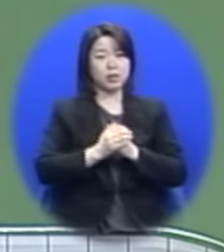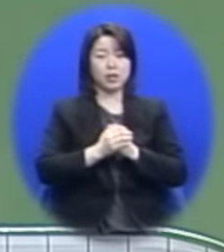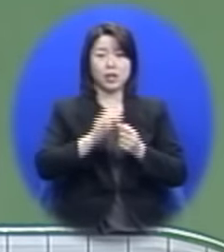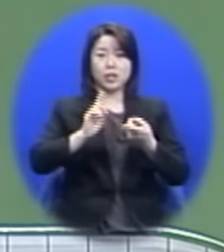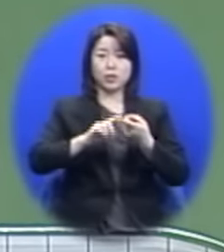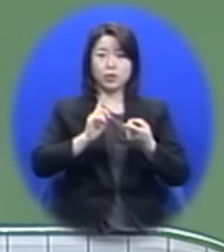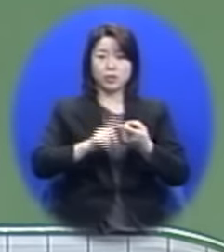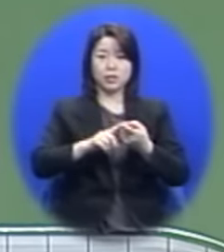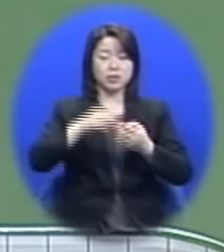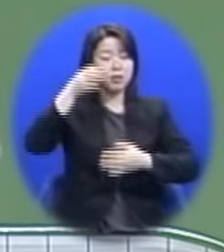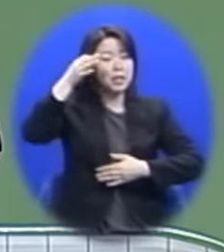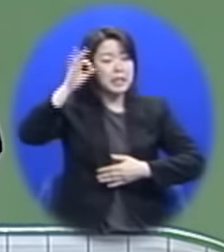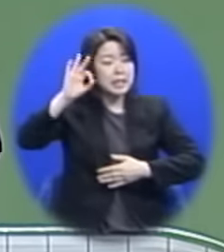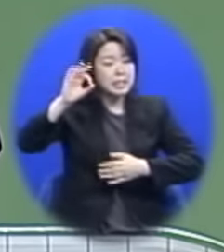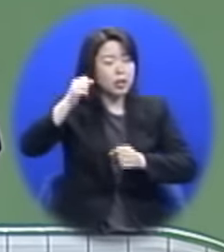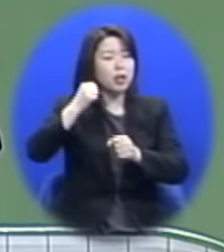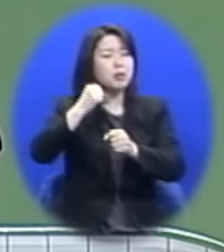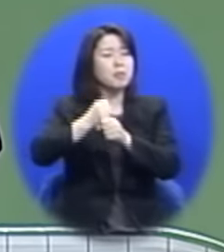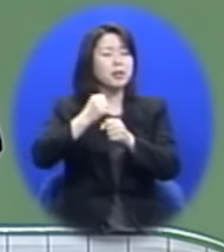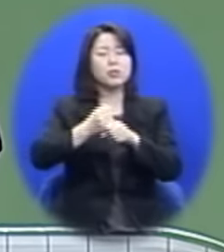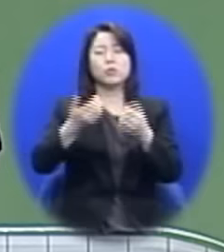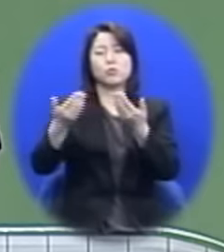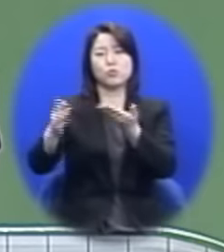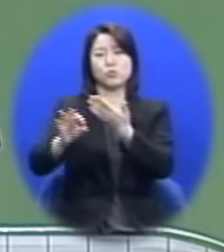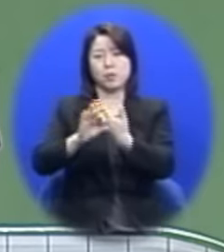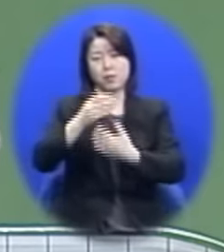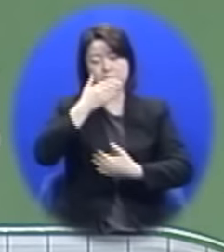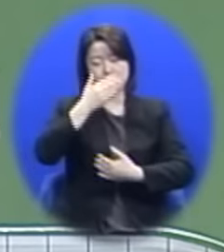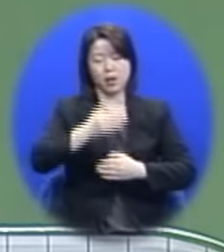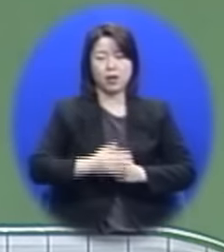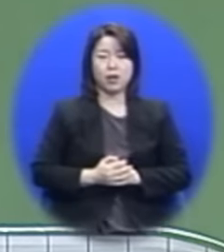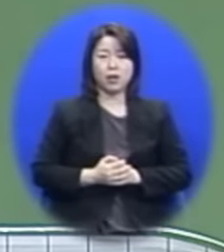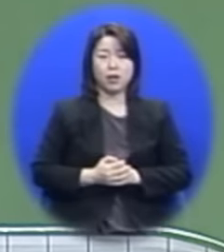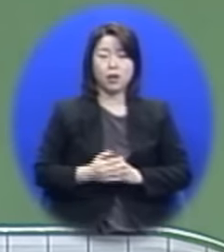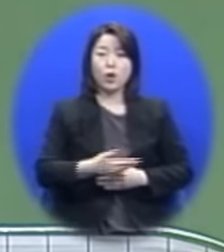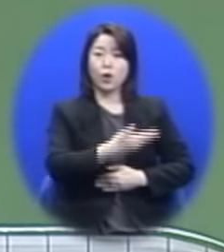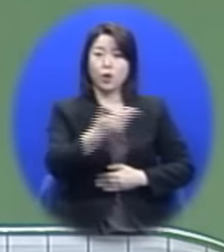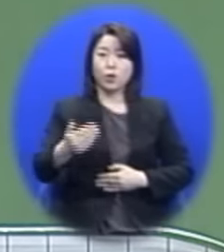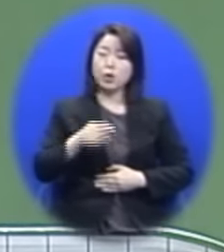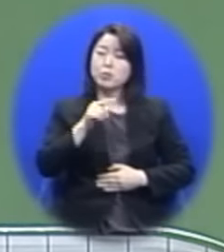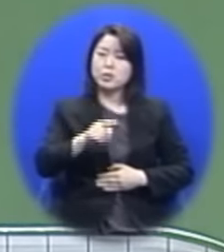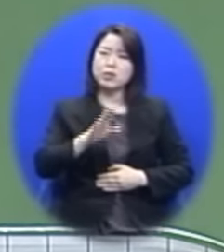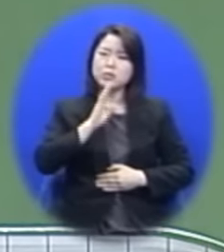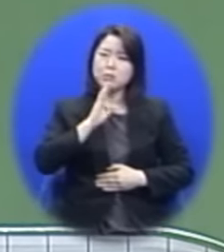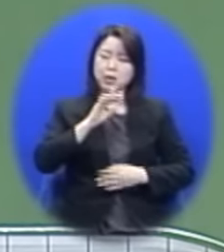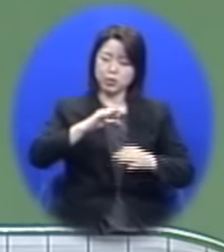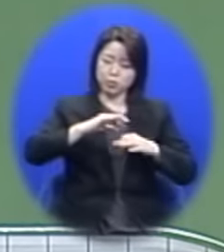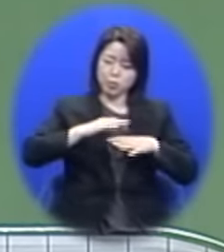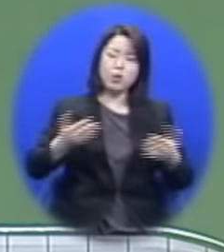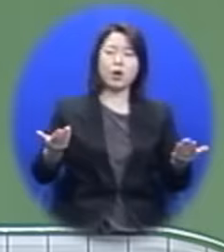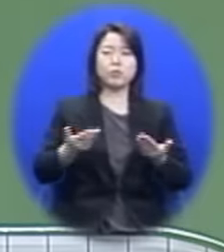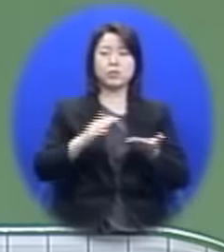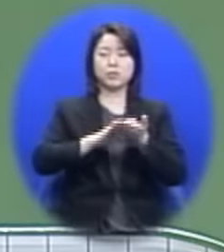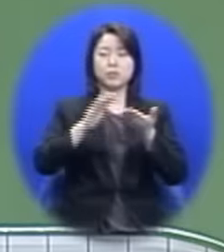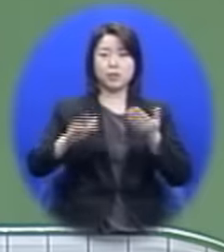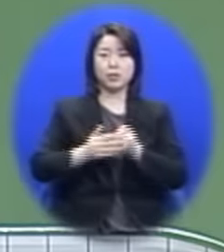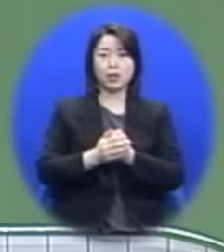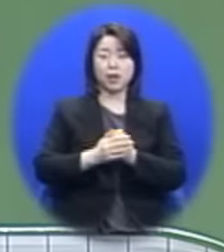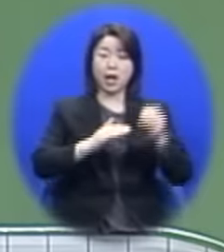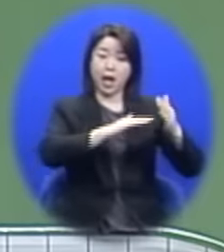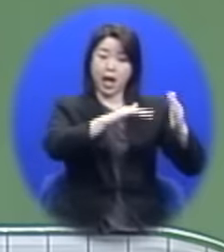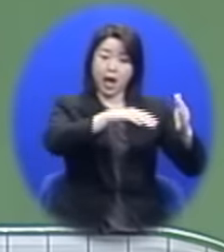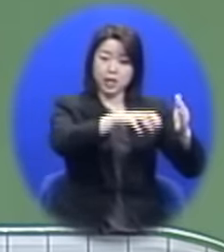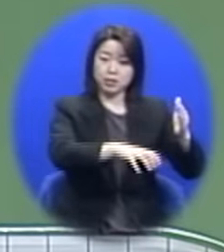사실을 인정하게 되는 거예요. 여러분, 이건 정말 놀라운 일이에요.